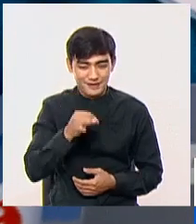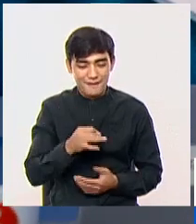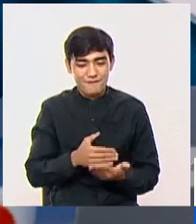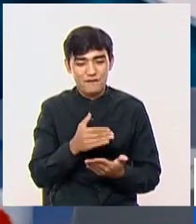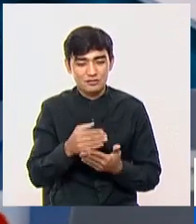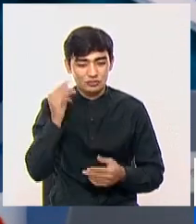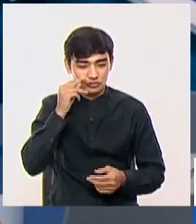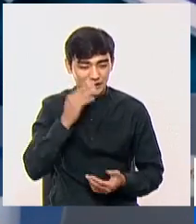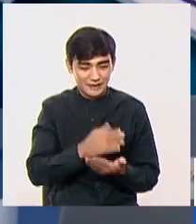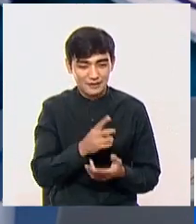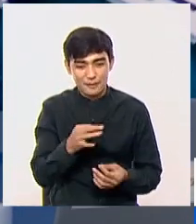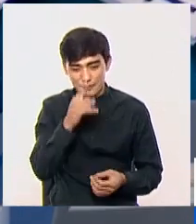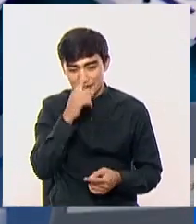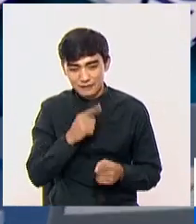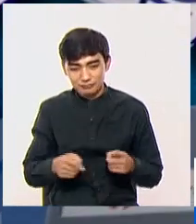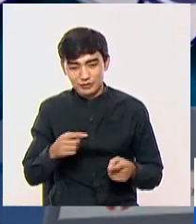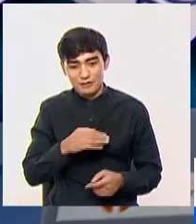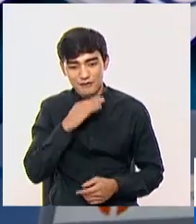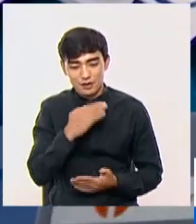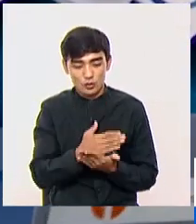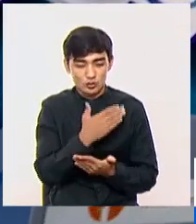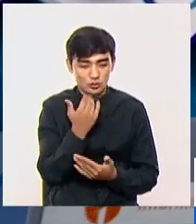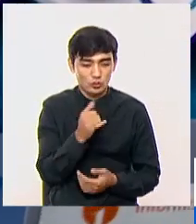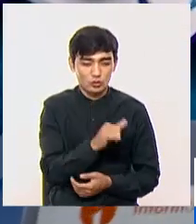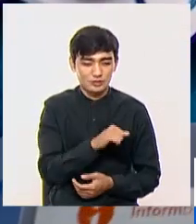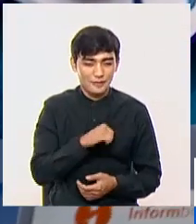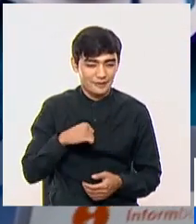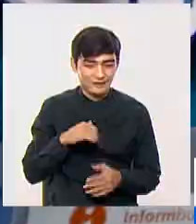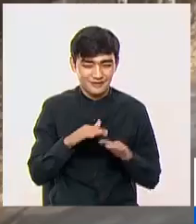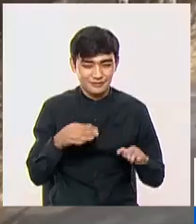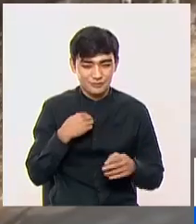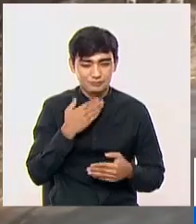хватает ли этих денег на месяц, мы решили выяснить у самих учащихся.